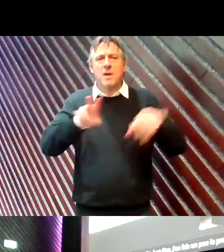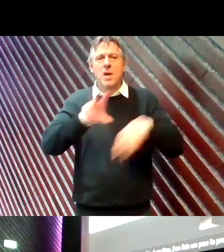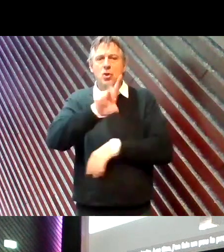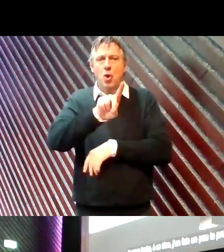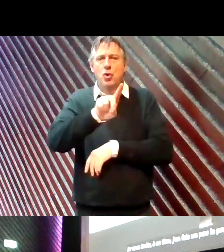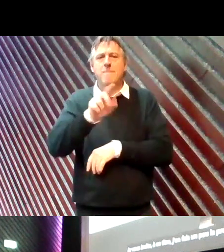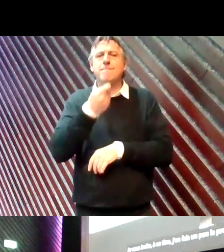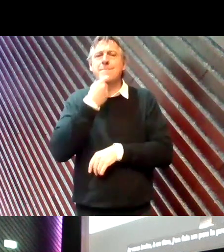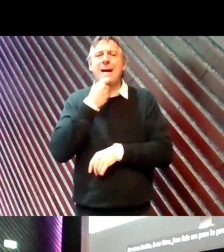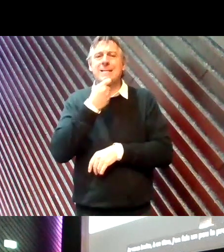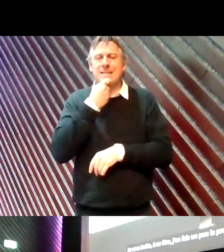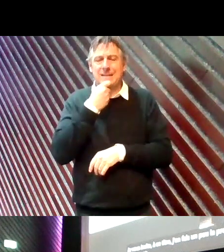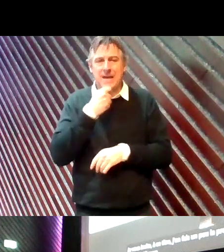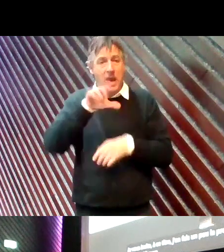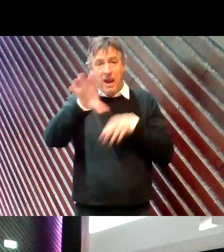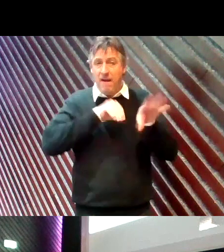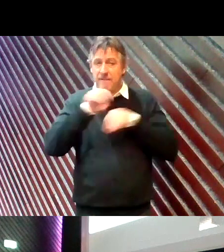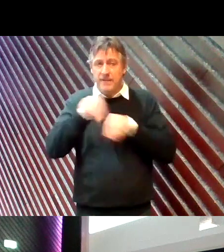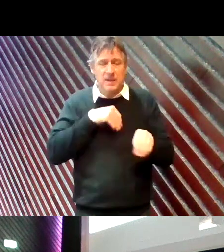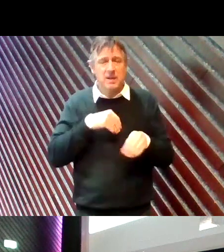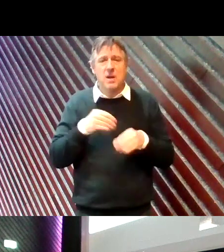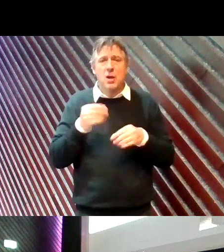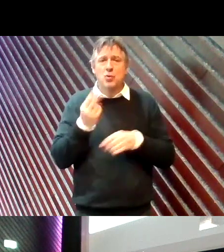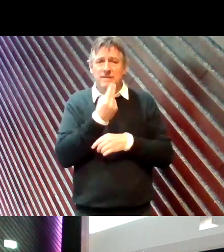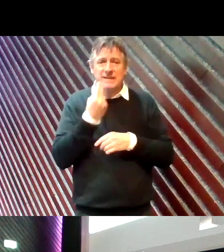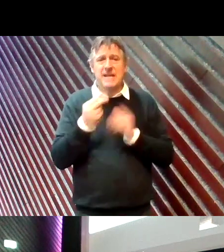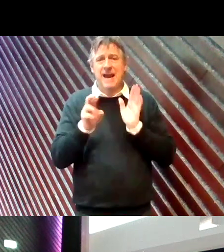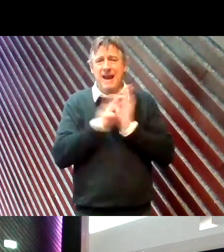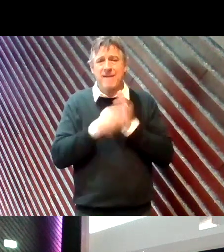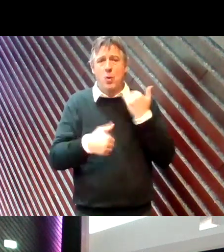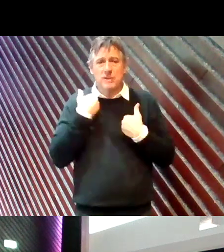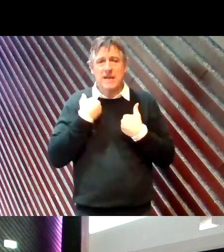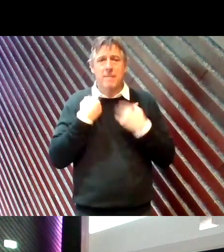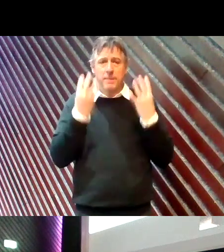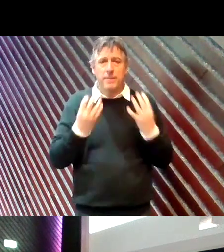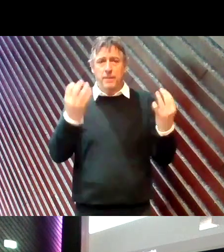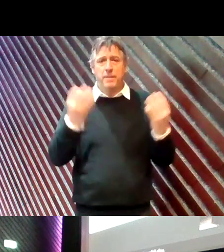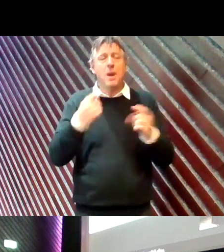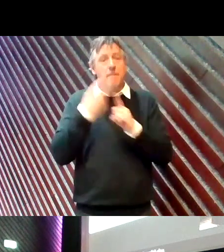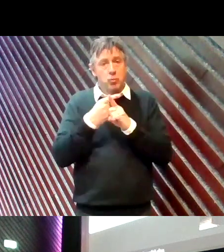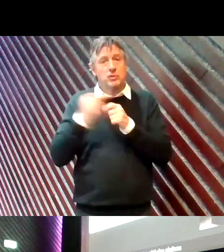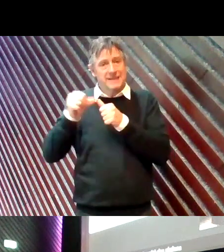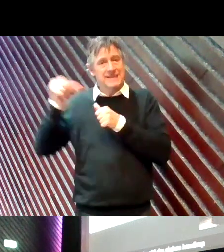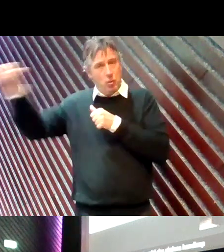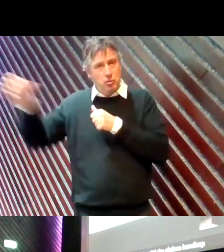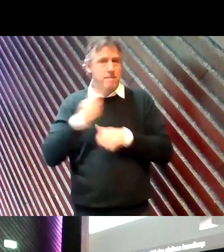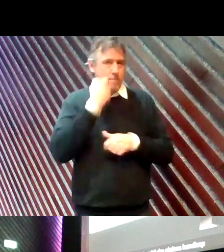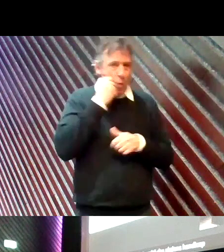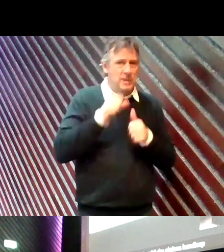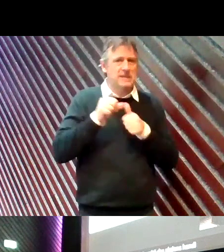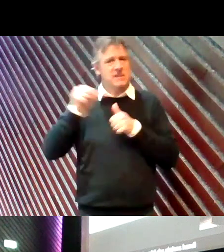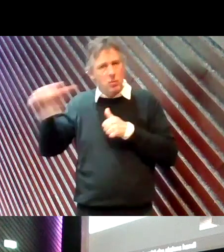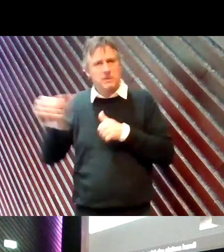l'université des référents handicapés qui va se dérouler en présentiel et en distanciel, va se dérouler donc à